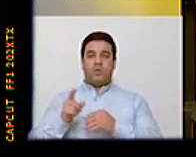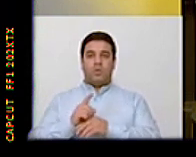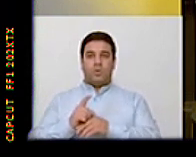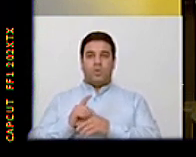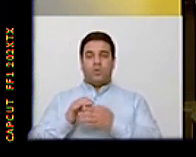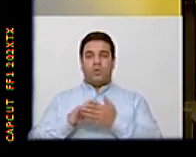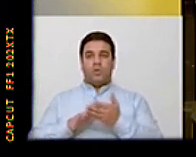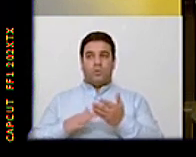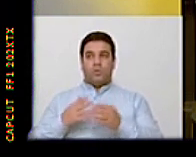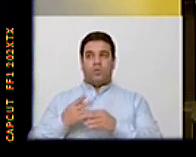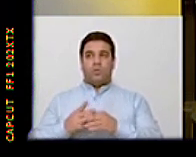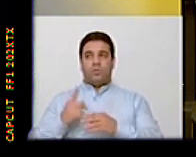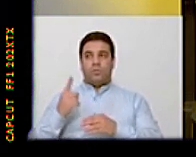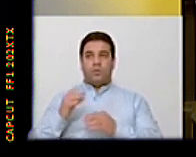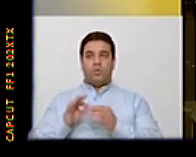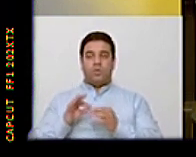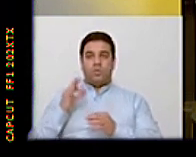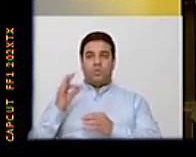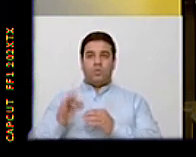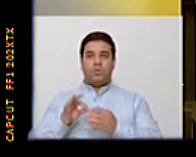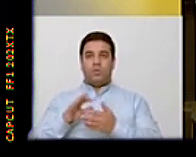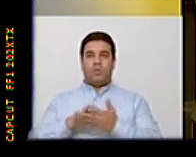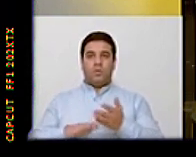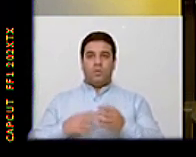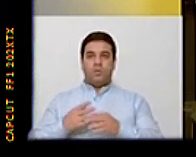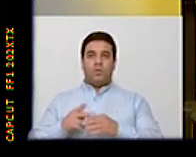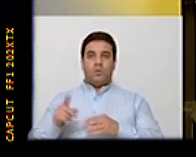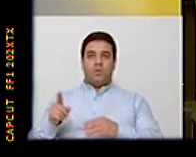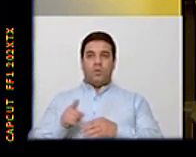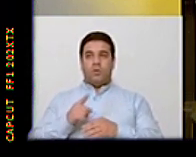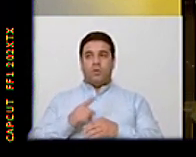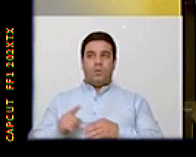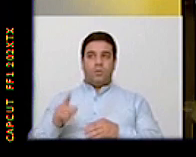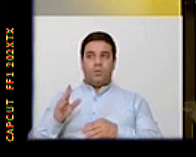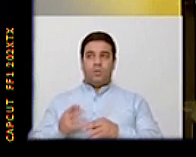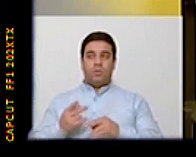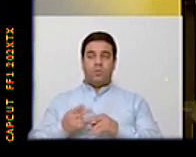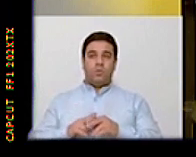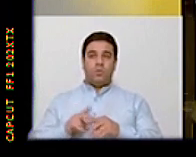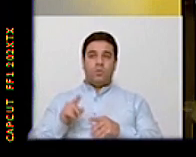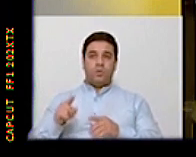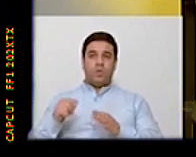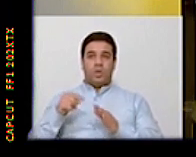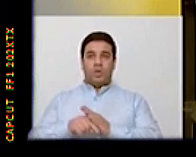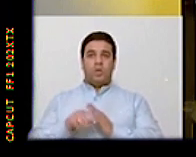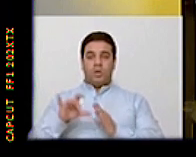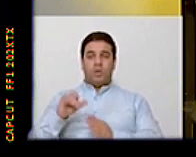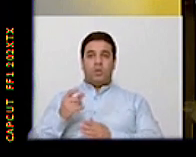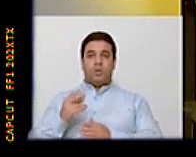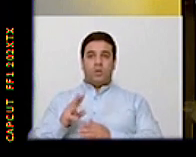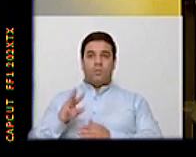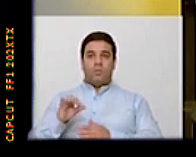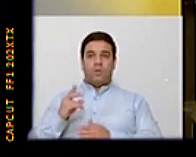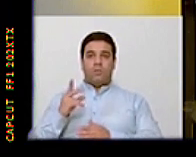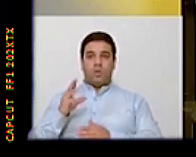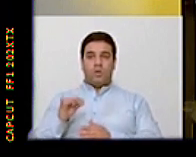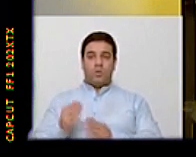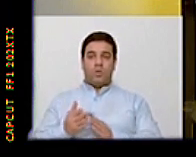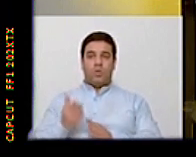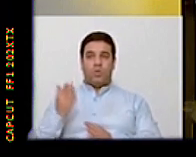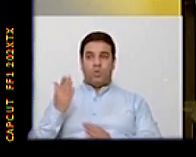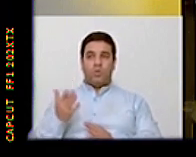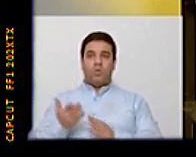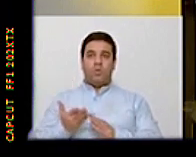soatlar davomida, asosan bir sutka davomida u tebranib turar ekan. Ya'ni bunda uning ichki energiya manbai